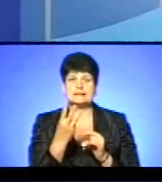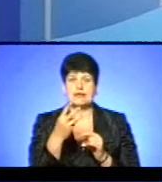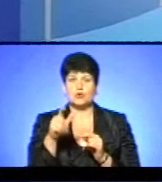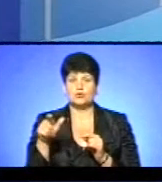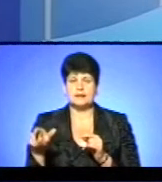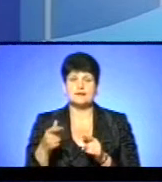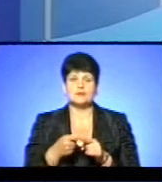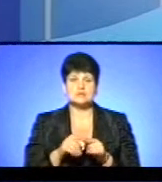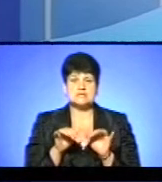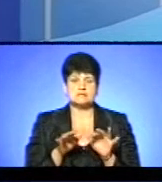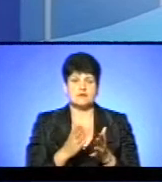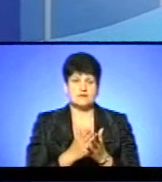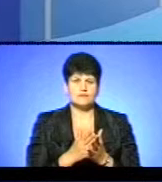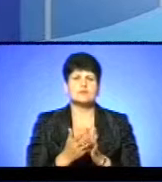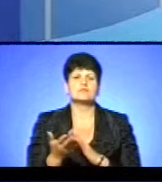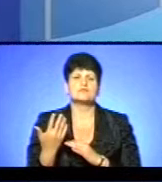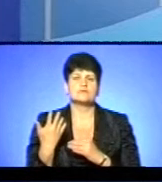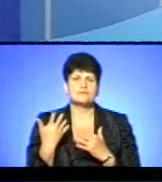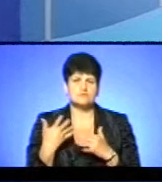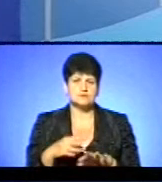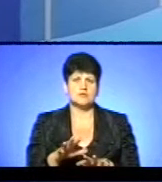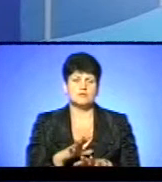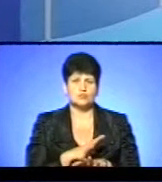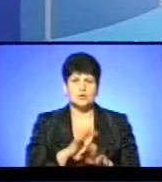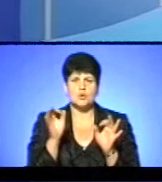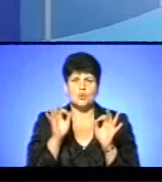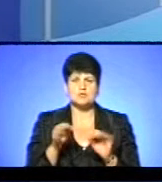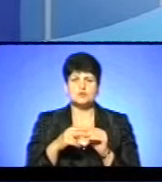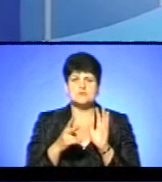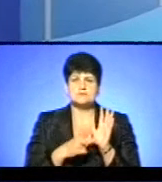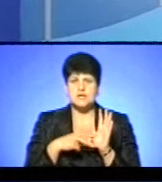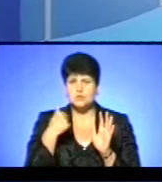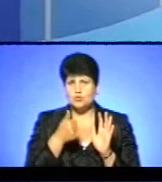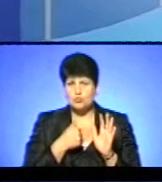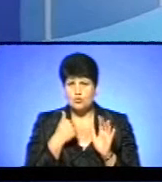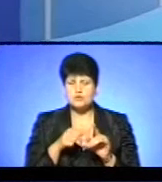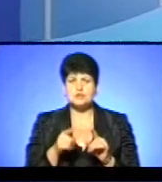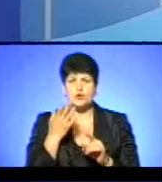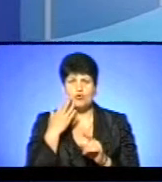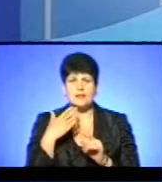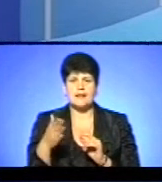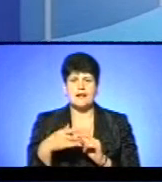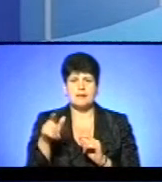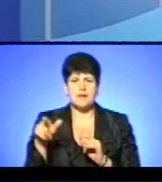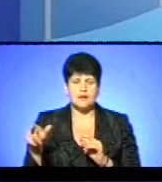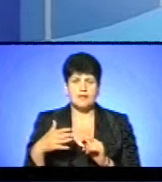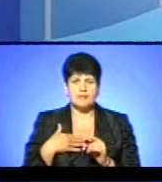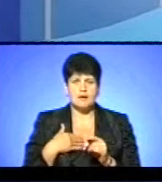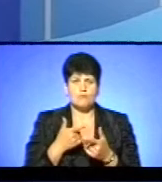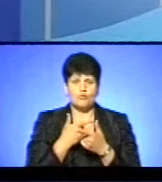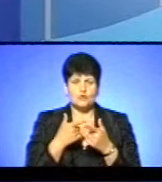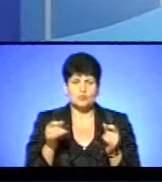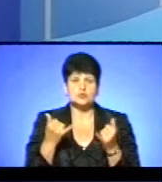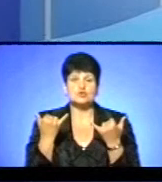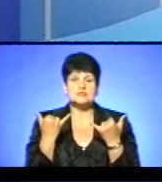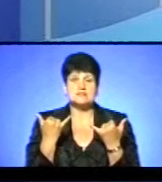проходять по цій справі, вони проходили осінню 2017 року, коли рибаки нам повідомили нашому громадському об'єднанню про те, що